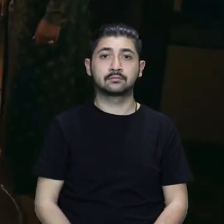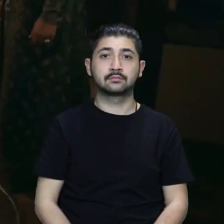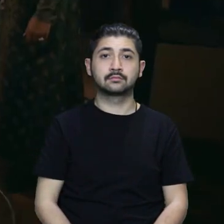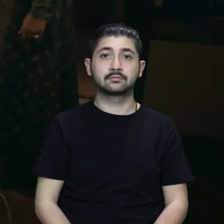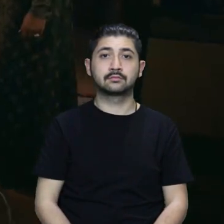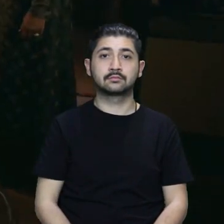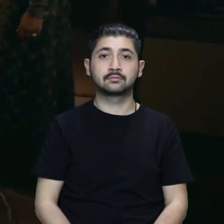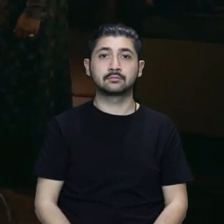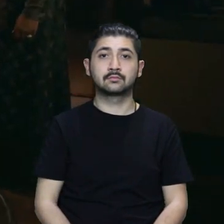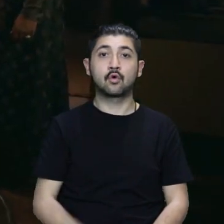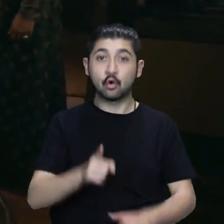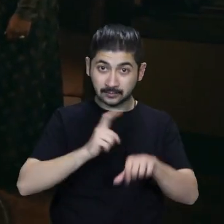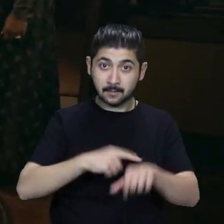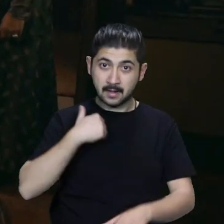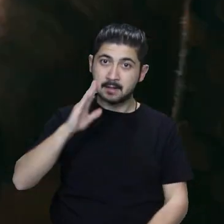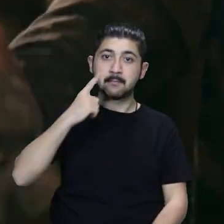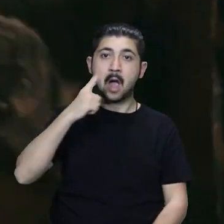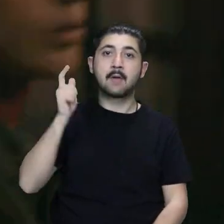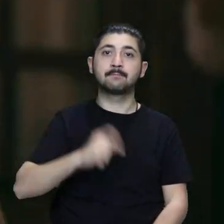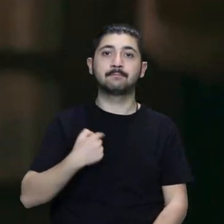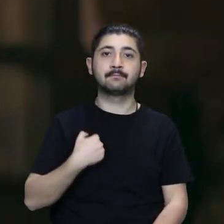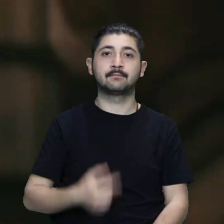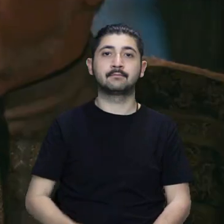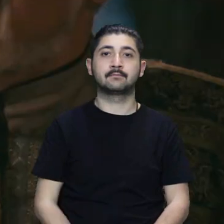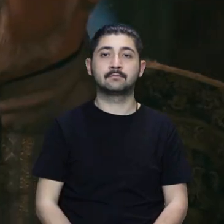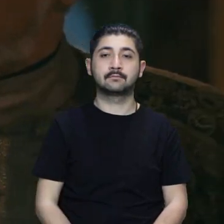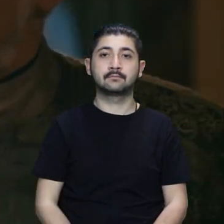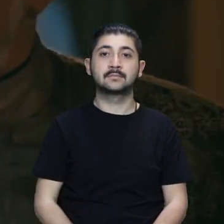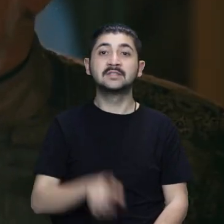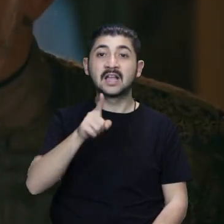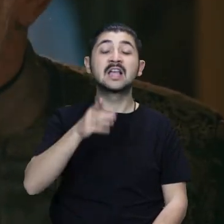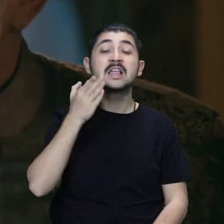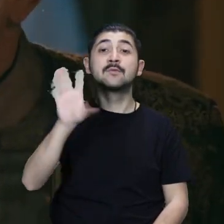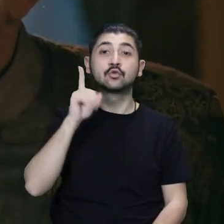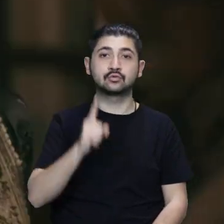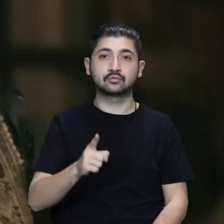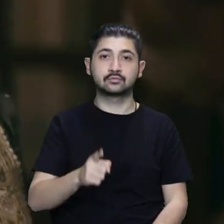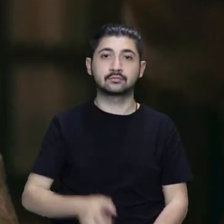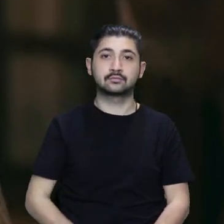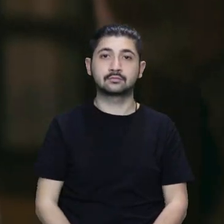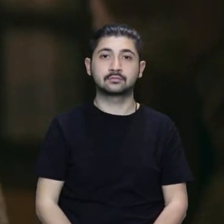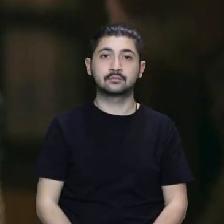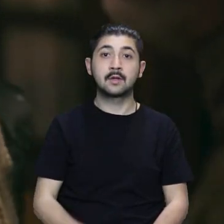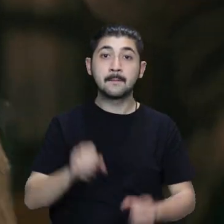koydu. O zaman ben gidip bakarım. Neccar kolundan tuttu. Sen de hiçbir yere gitmiyorsun. Bırak kolumu